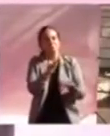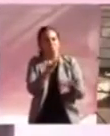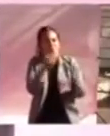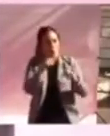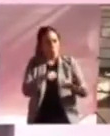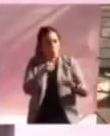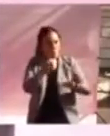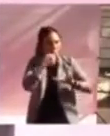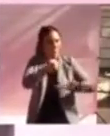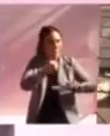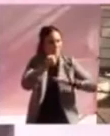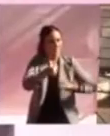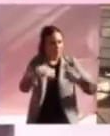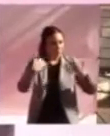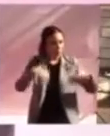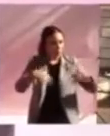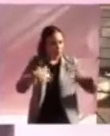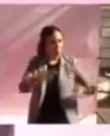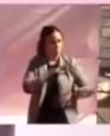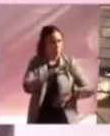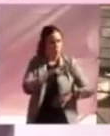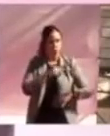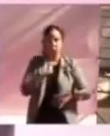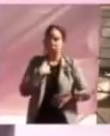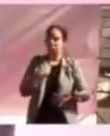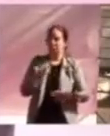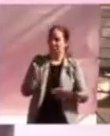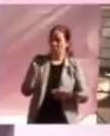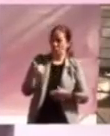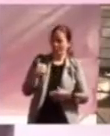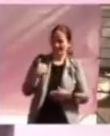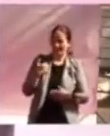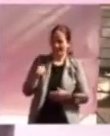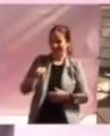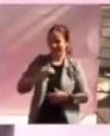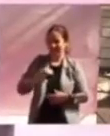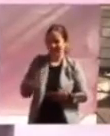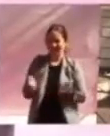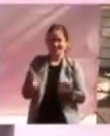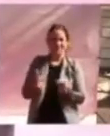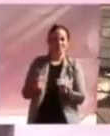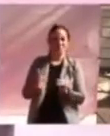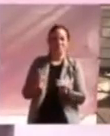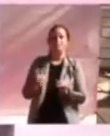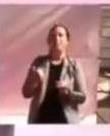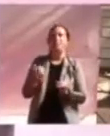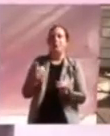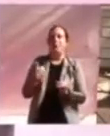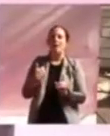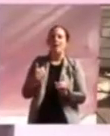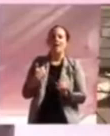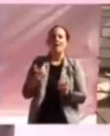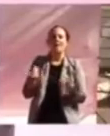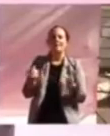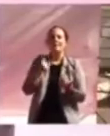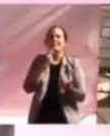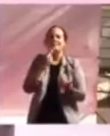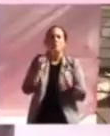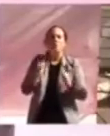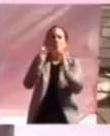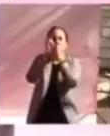non ci avrei creduto io stesso ma nessuno dei degli opinionisti poteva prevedere un cambio così radicale